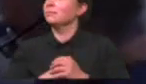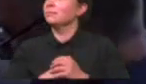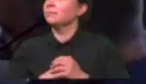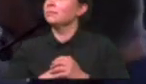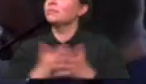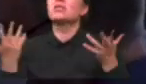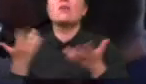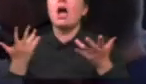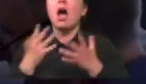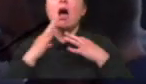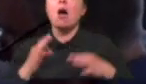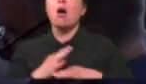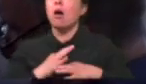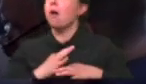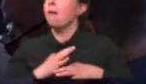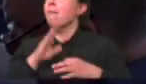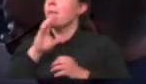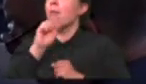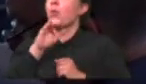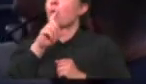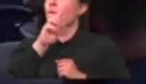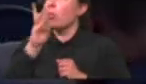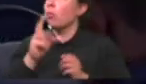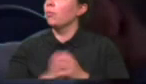A gdzie, proszę Państwa, leży Baborów?